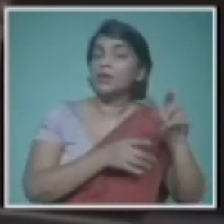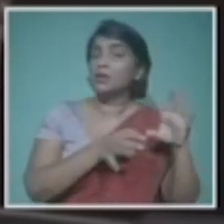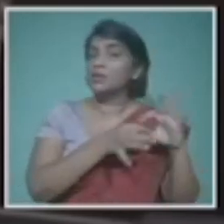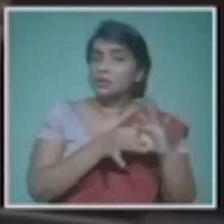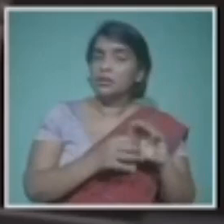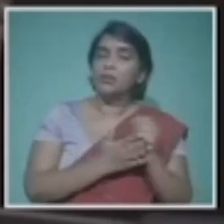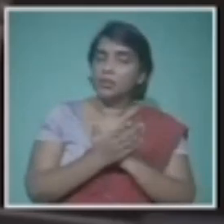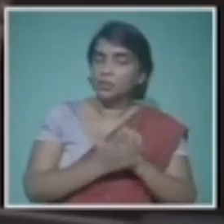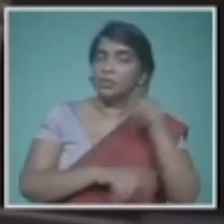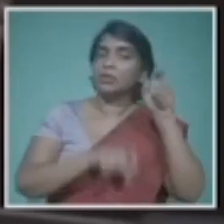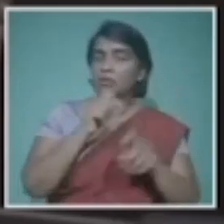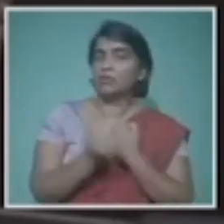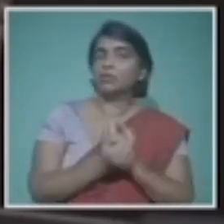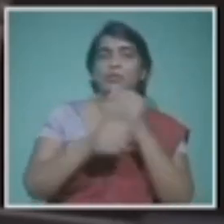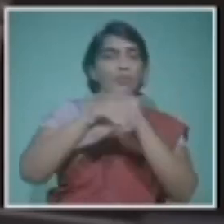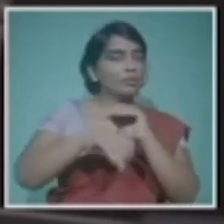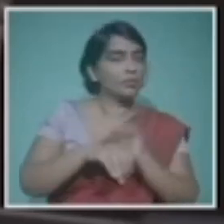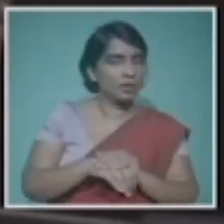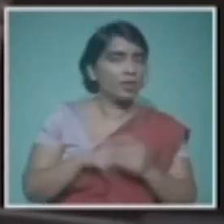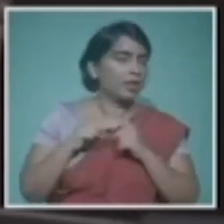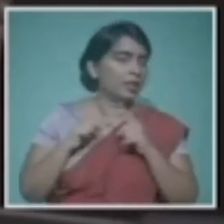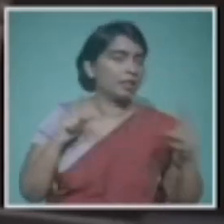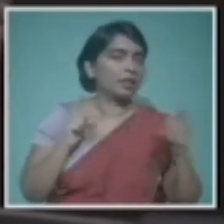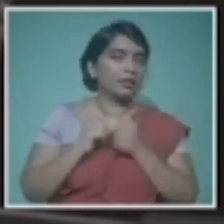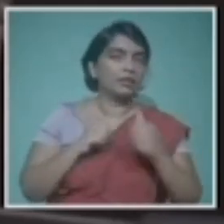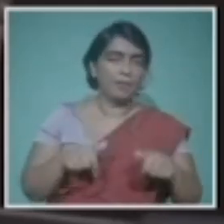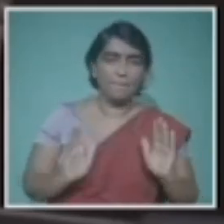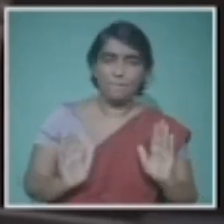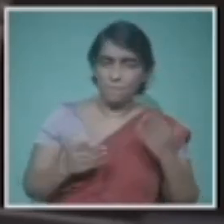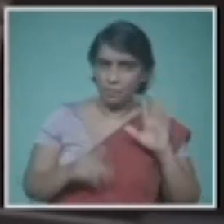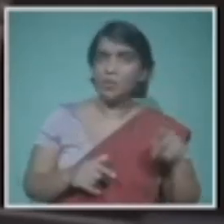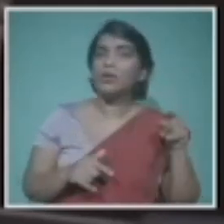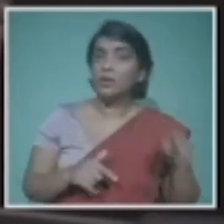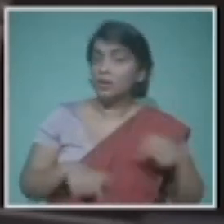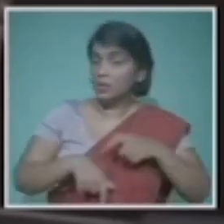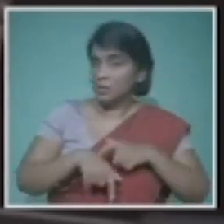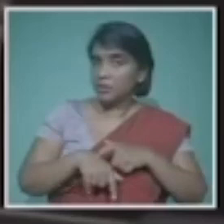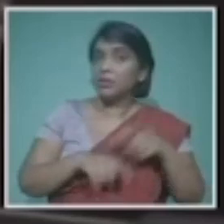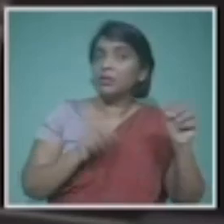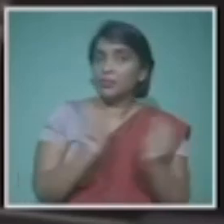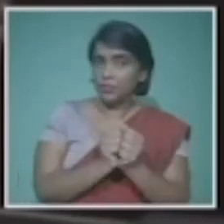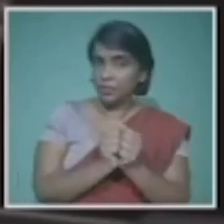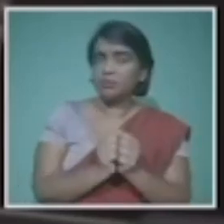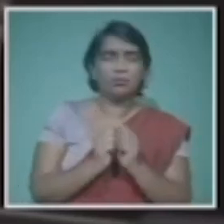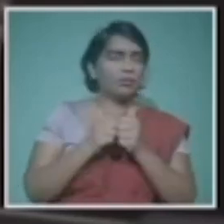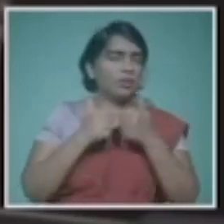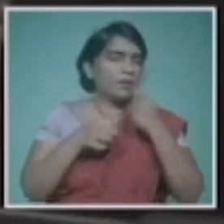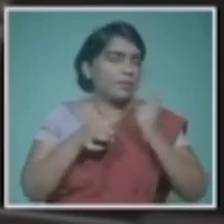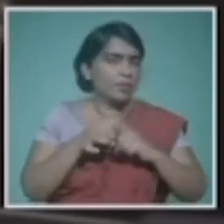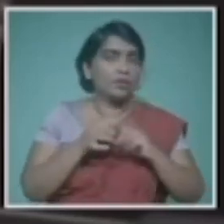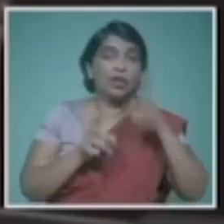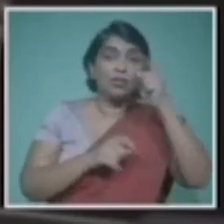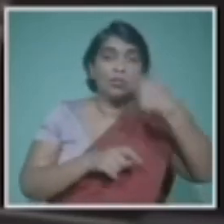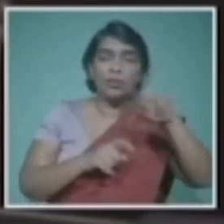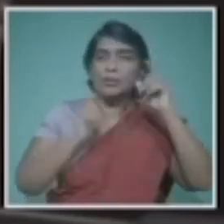සම්බන්ධ සියලු පාර්ශව අත්අඩංගුවට ගැනීම සඳහා දීර්ඝ මෙහෙයුමක් මේ වෙලාවේ ආරම්භ කරලා තියෙනවා. මේ වෙලාවේ ඒ කාර්යය වඩාත්ම ප්‍රශ්න වෙලා තියෙන